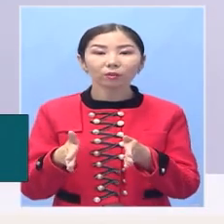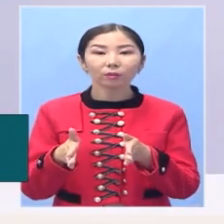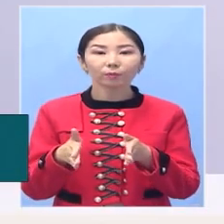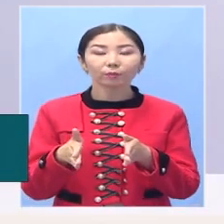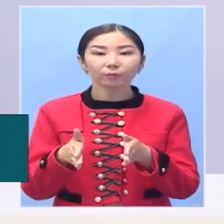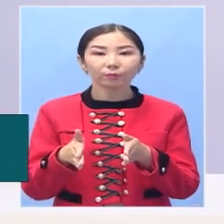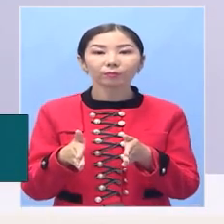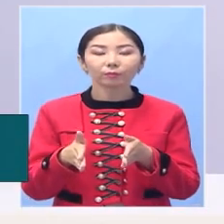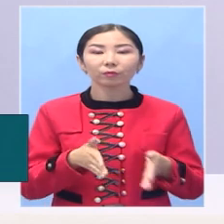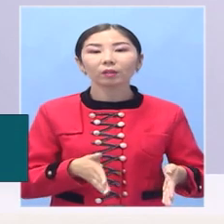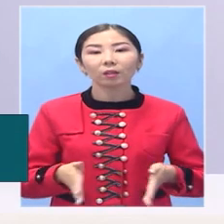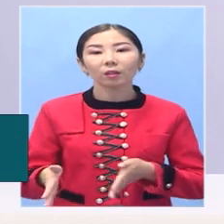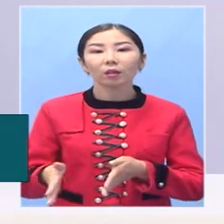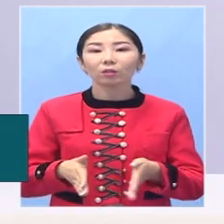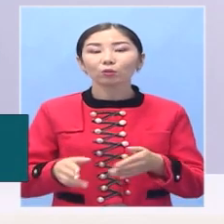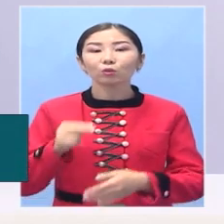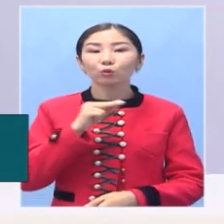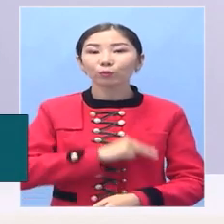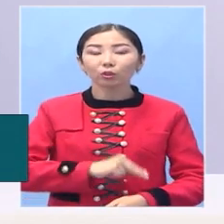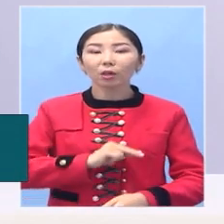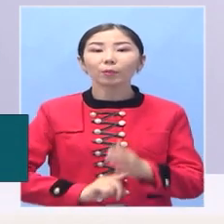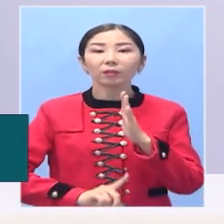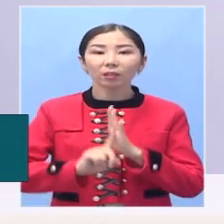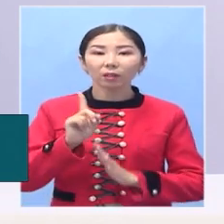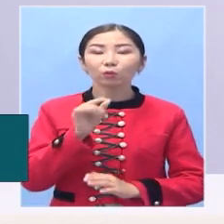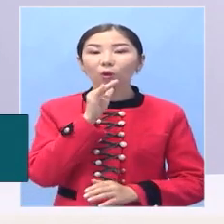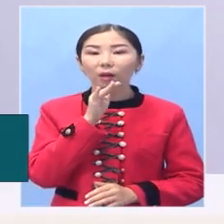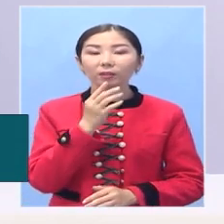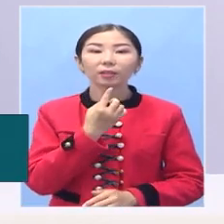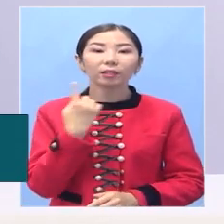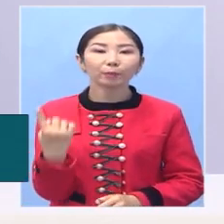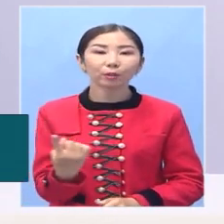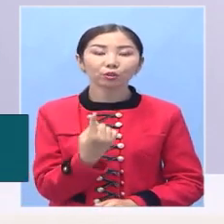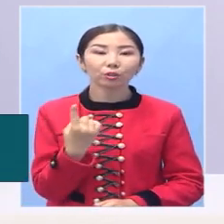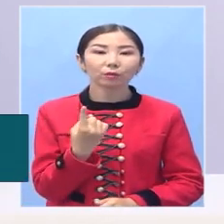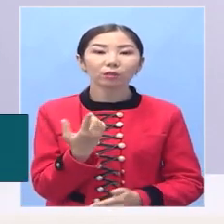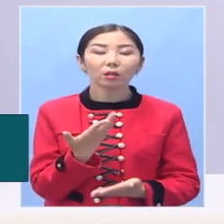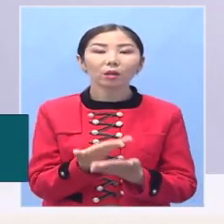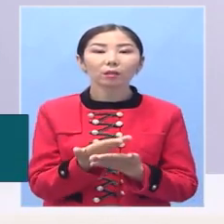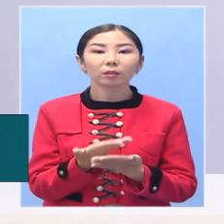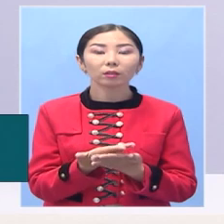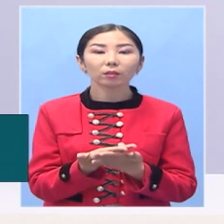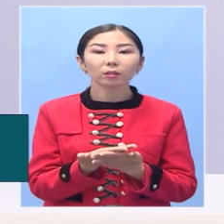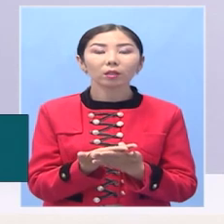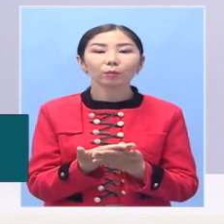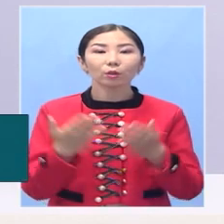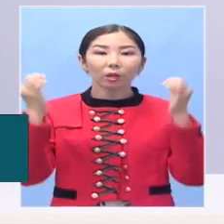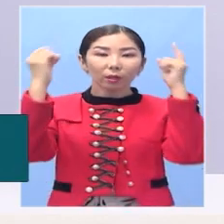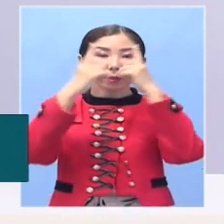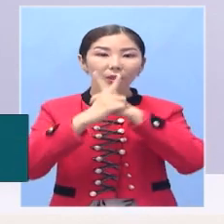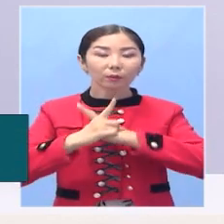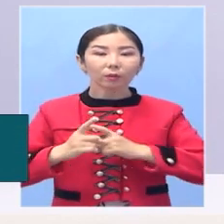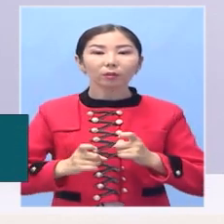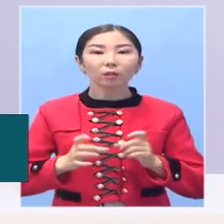жолдардың не жол жұмыстары басталған кезде жалпы ең алдымен жаңағы бұқаралық құралдық